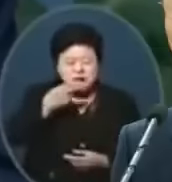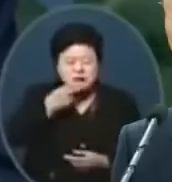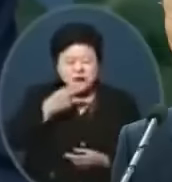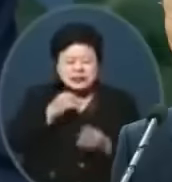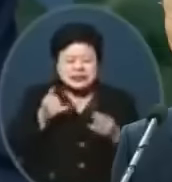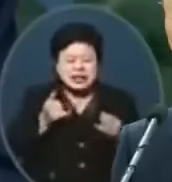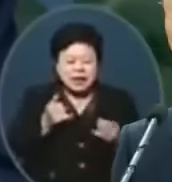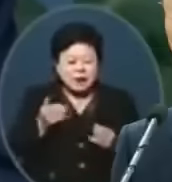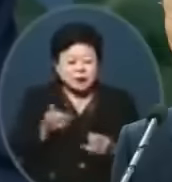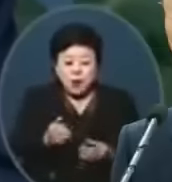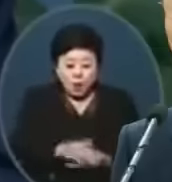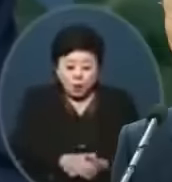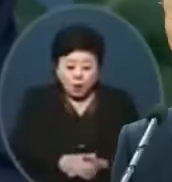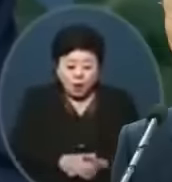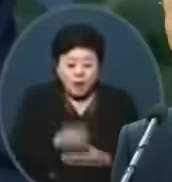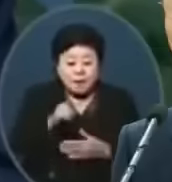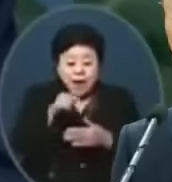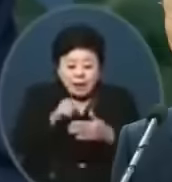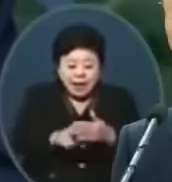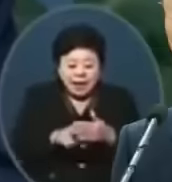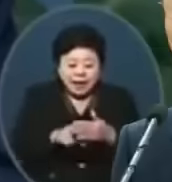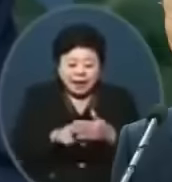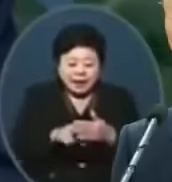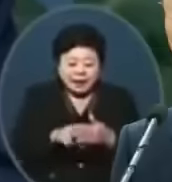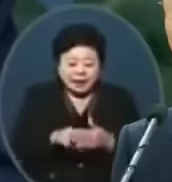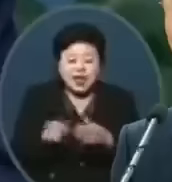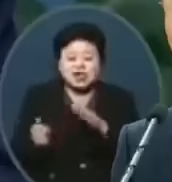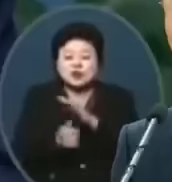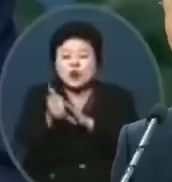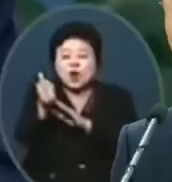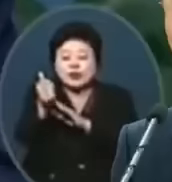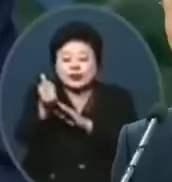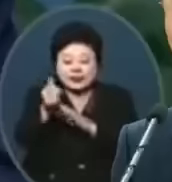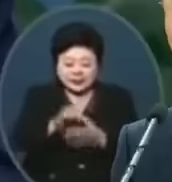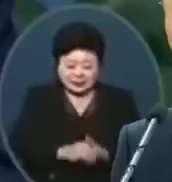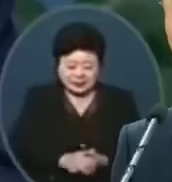사람이 없습니다. 여러분 오늘 마음에 소원을